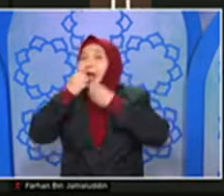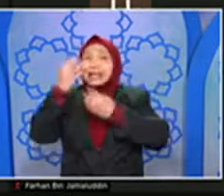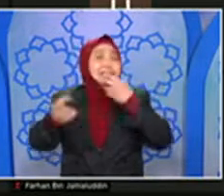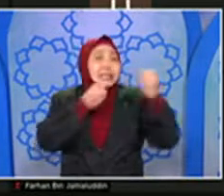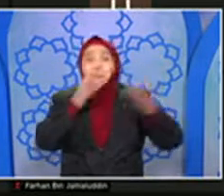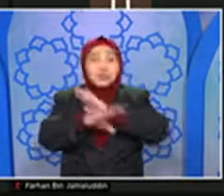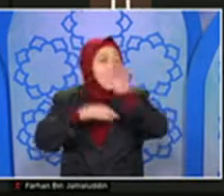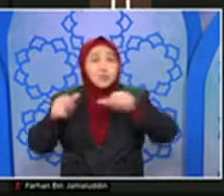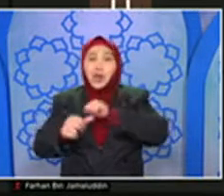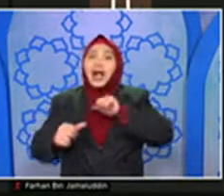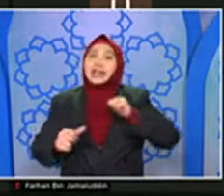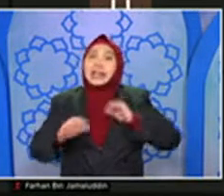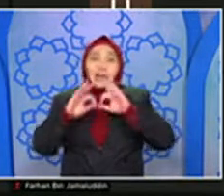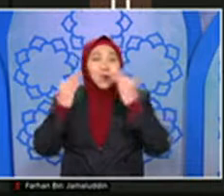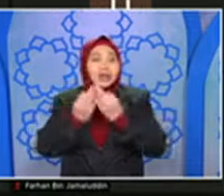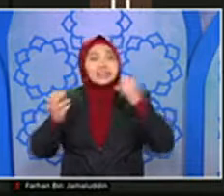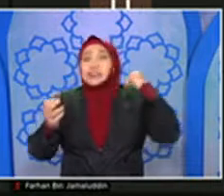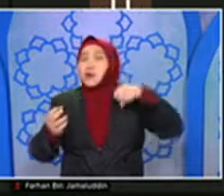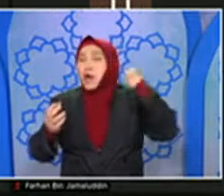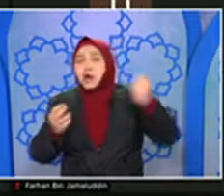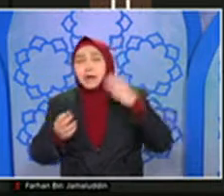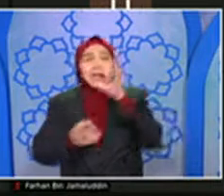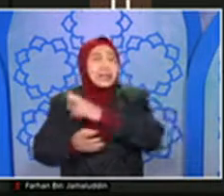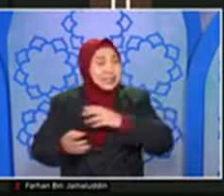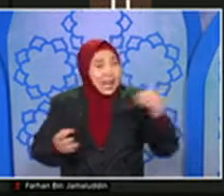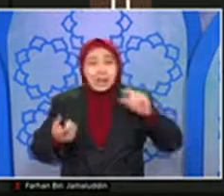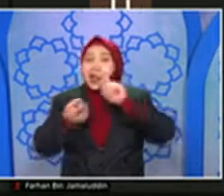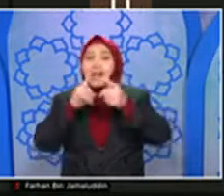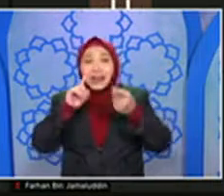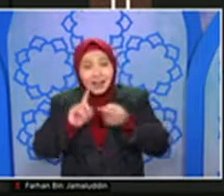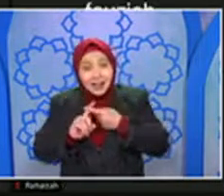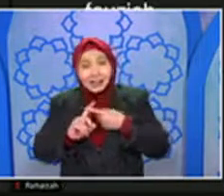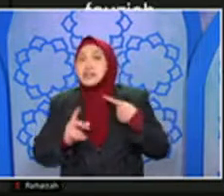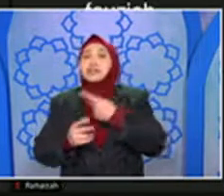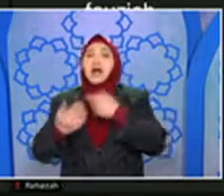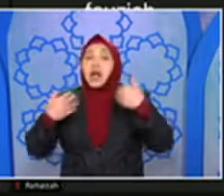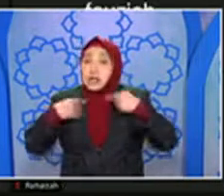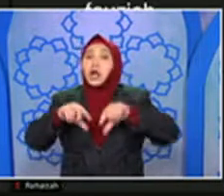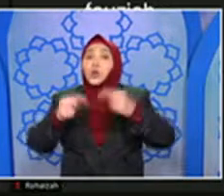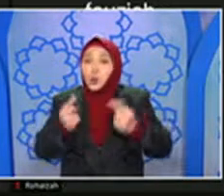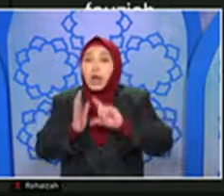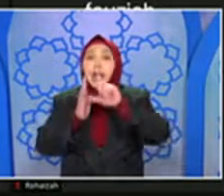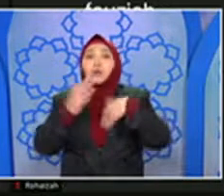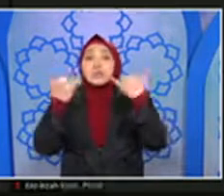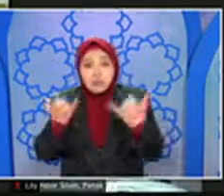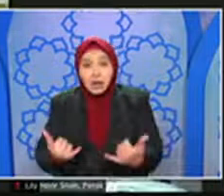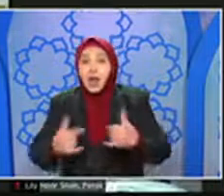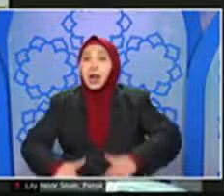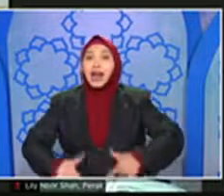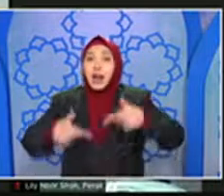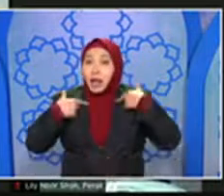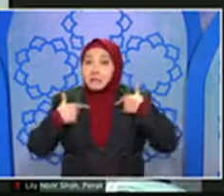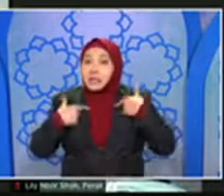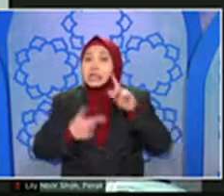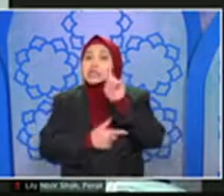semua ahli keluarga, saudara mara dan juga rakan-rakan, kita ada Quran Hour sekarang live di